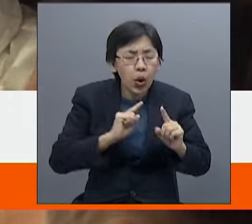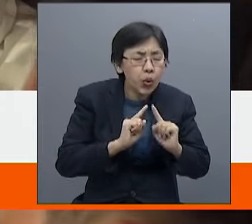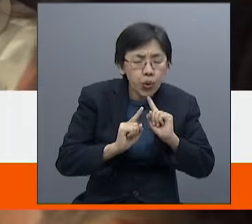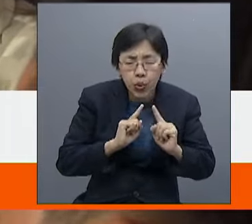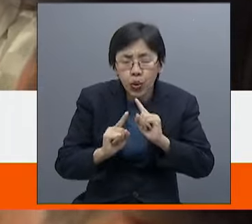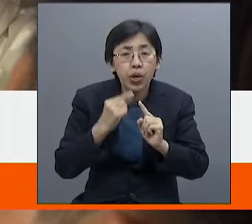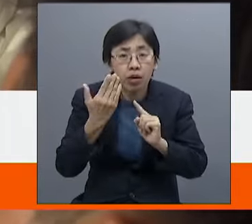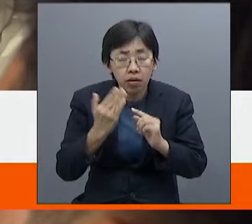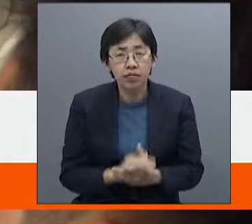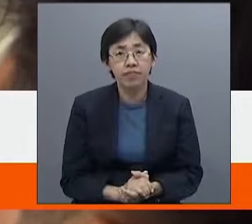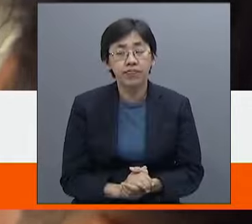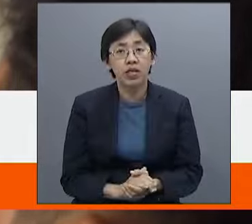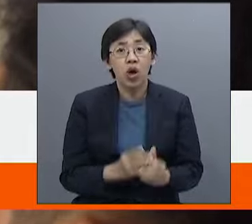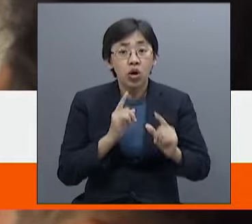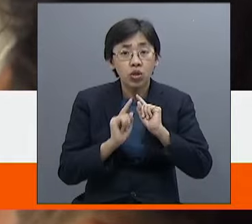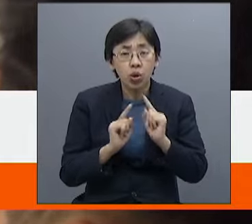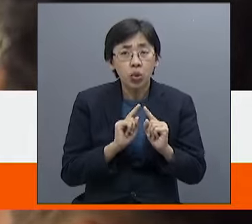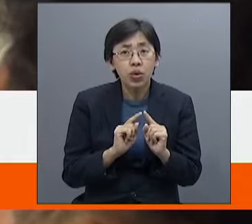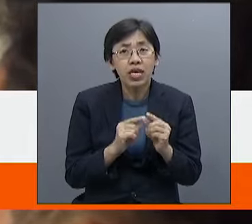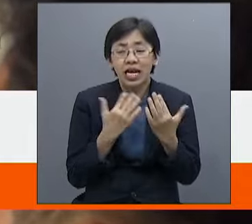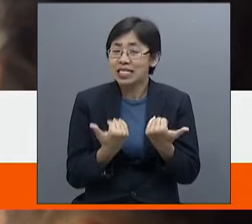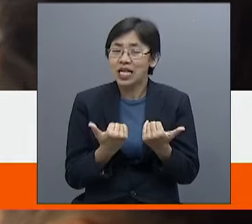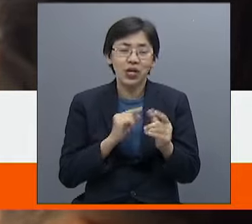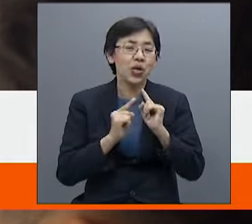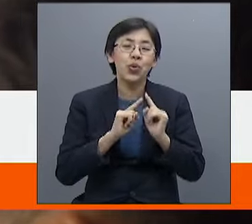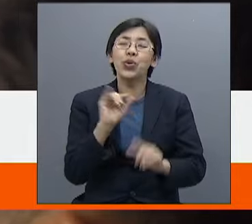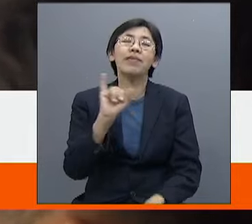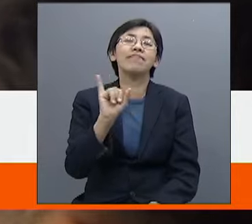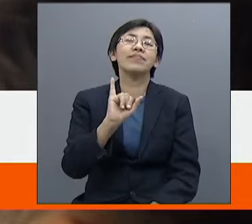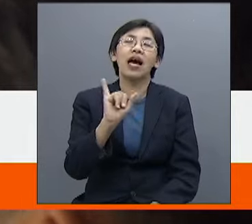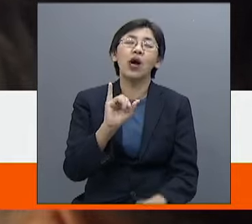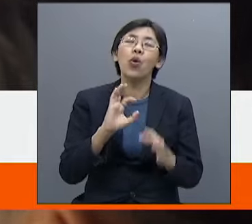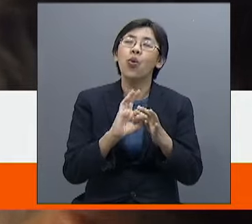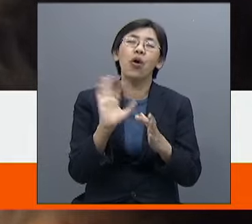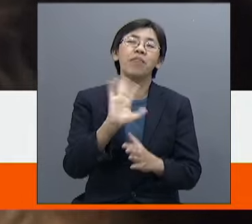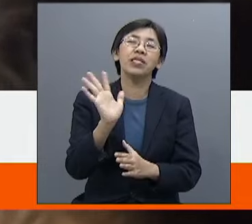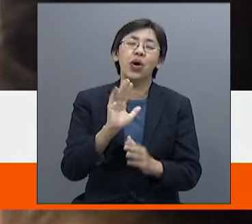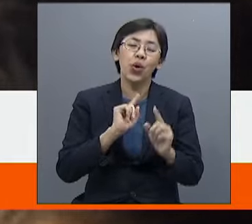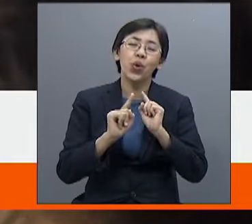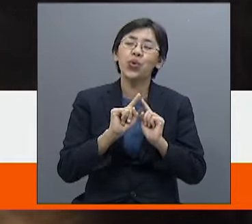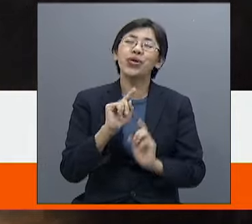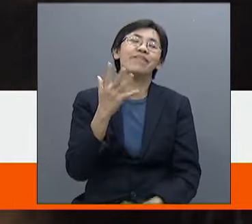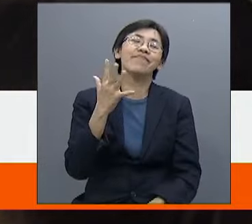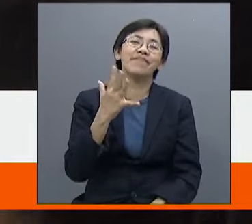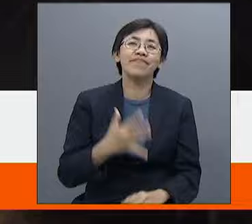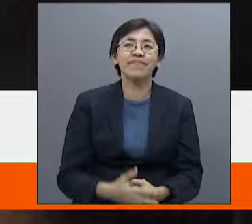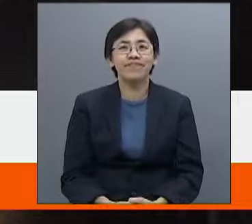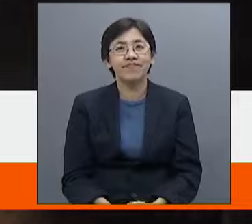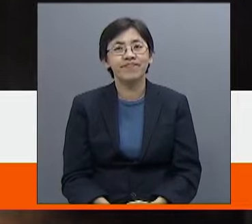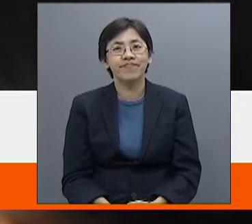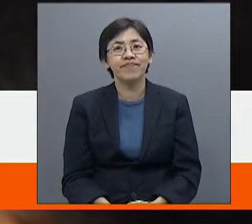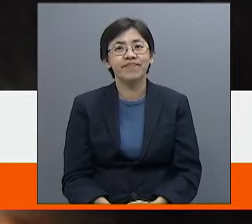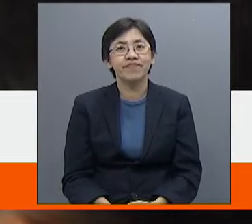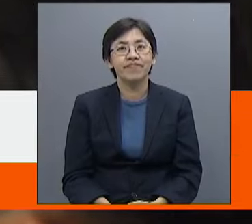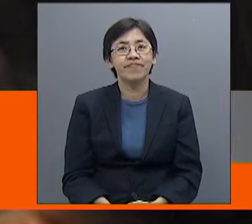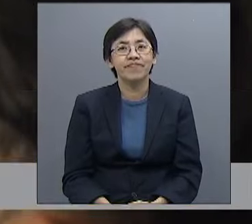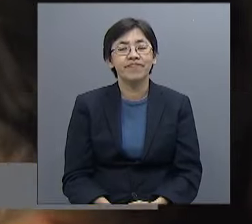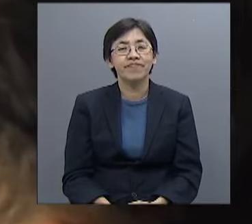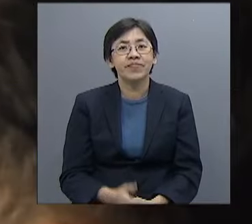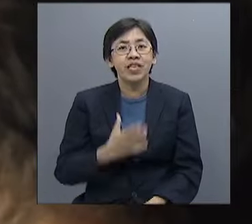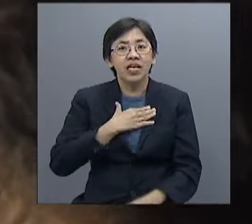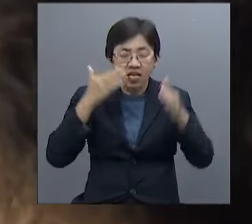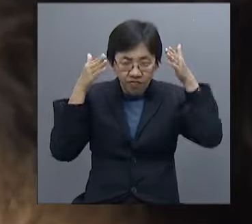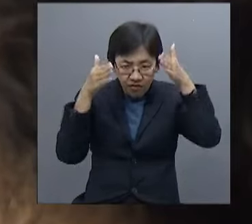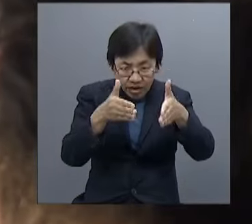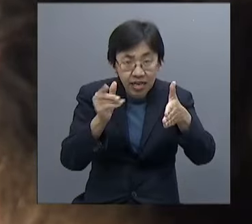แต่ว่าไม่ในโอกาสนี้ไม่มีเลยค่ะไม่ต้องห่วงไม่มีค่ะ แล้วใจคุณอิงก็ไม่ได้อยากเข้าไป อิงโฟกัสที่ซอฟต์พ